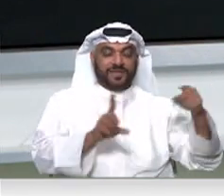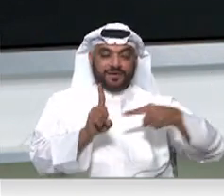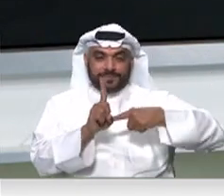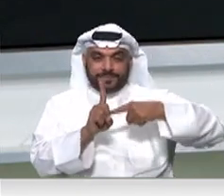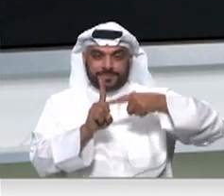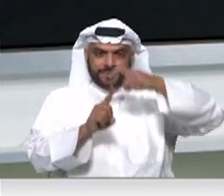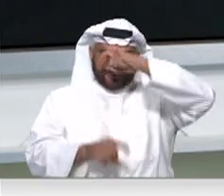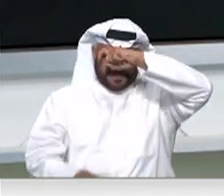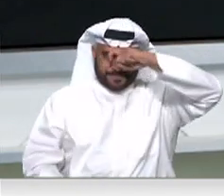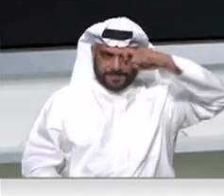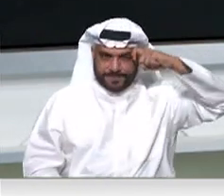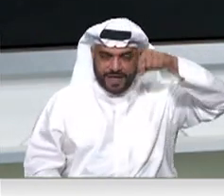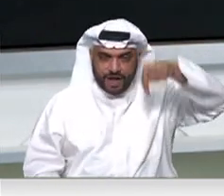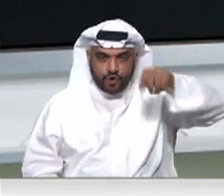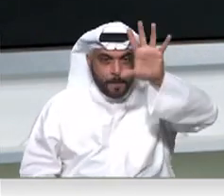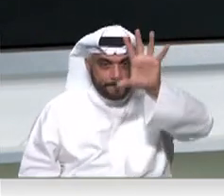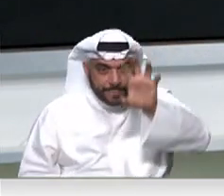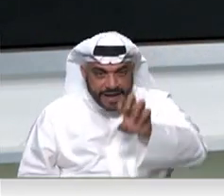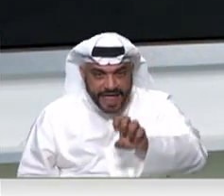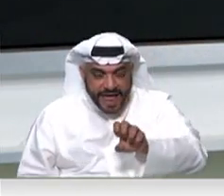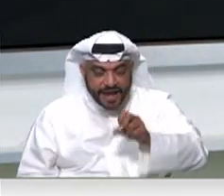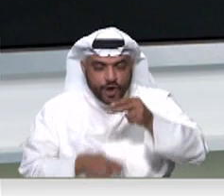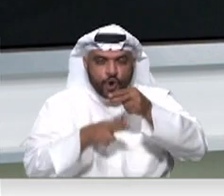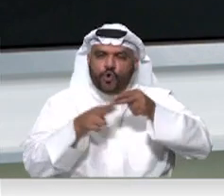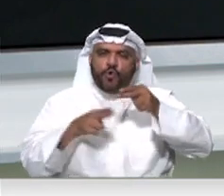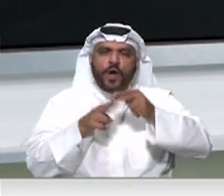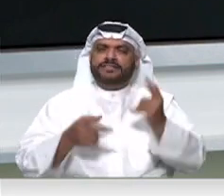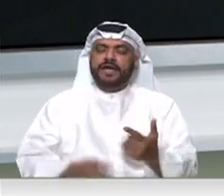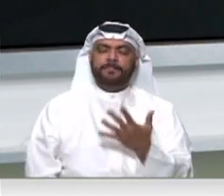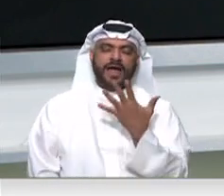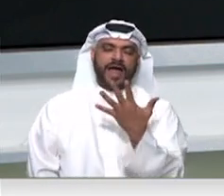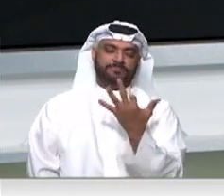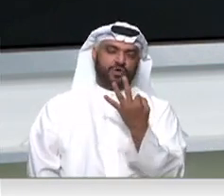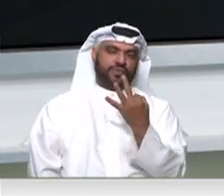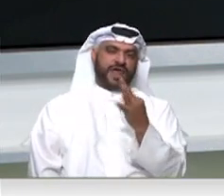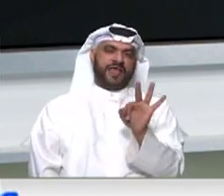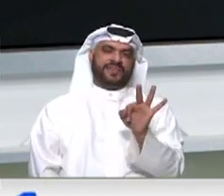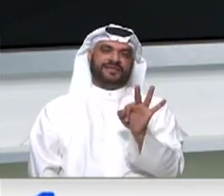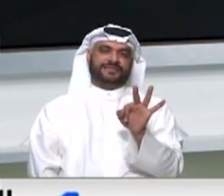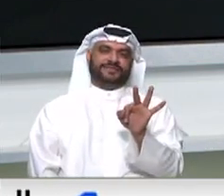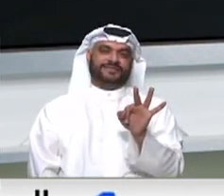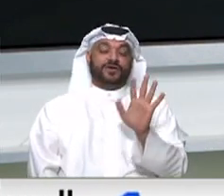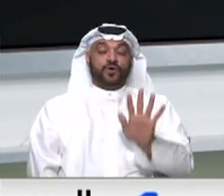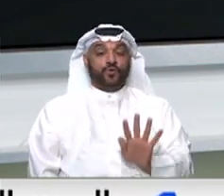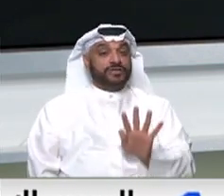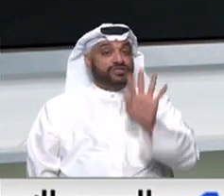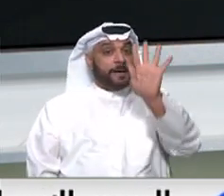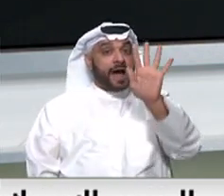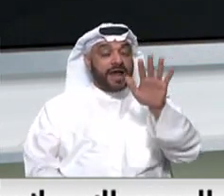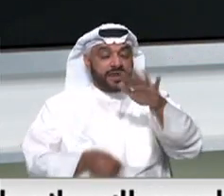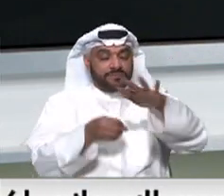المتوقعه في منتصف هذه الليله مدينه الكويت قد تصل الى 35 درجه الشماليه